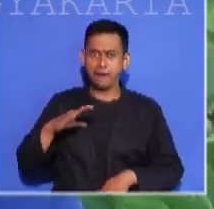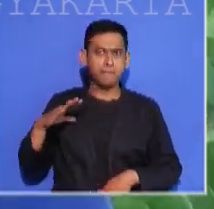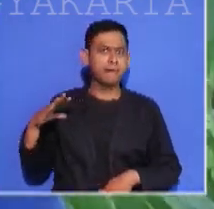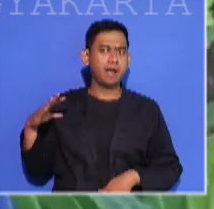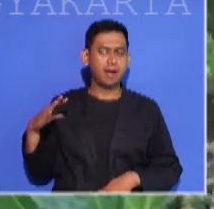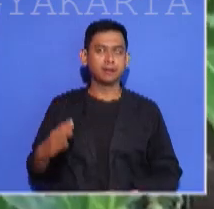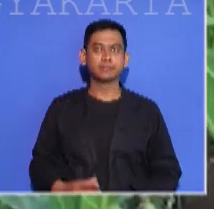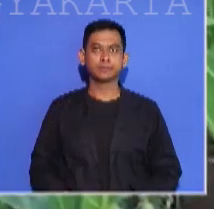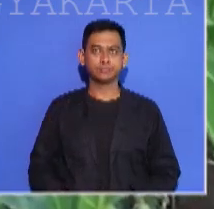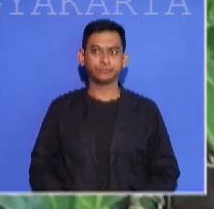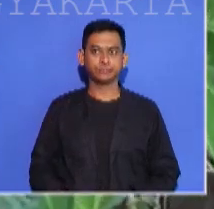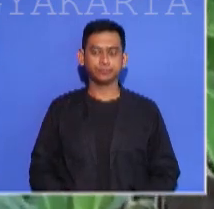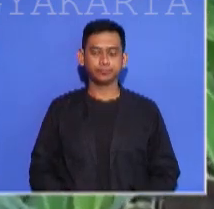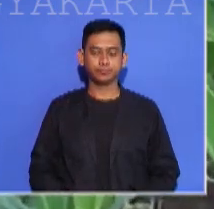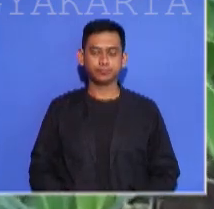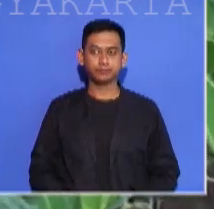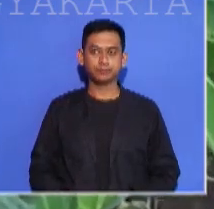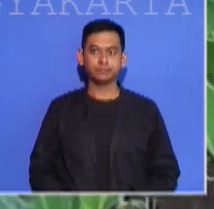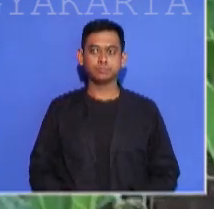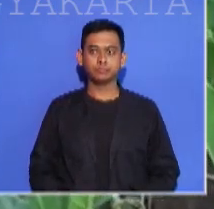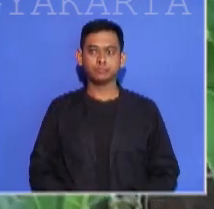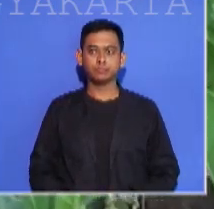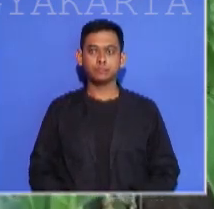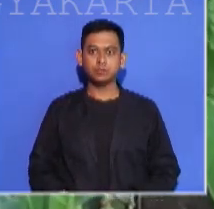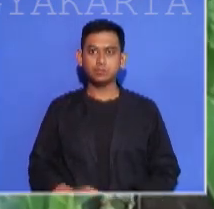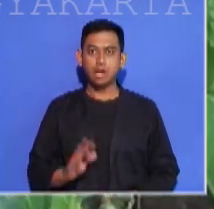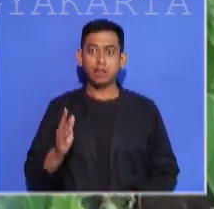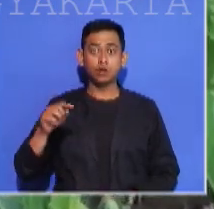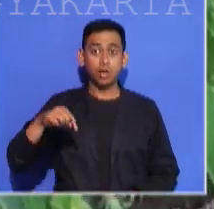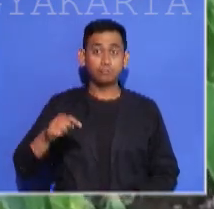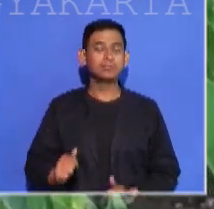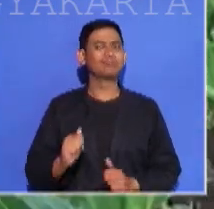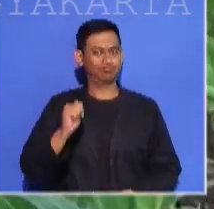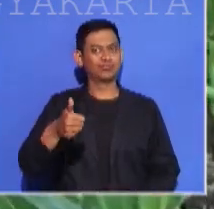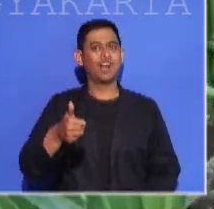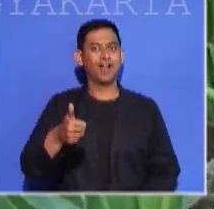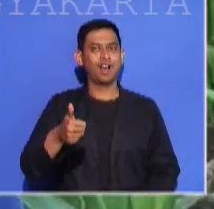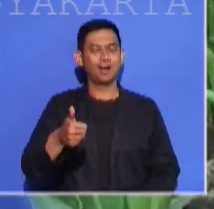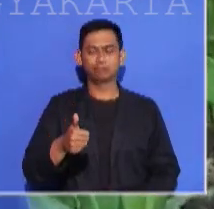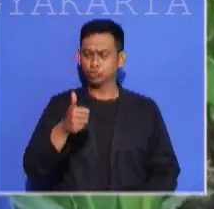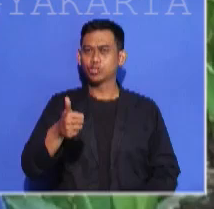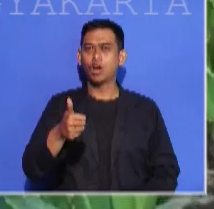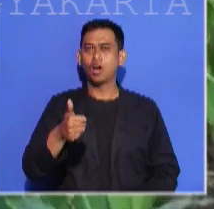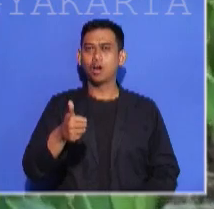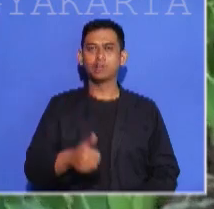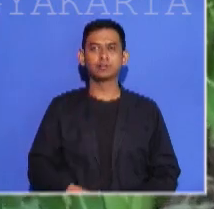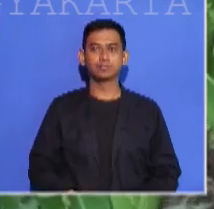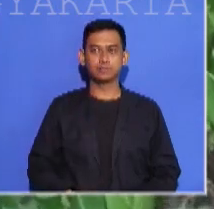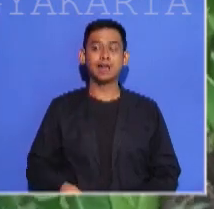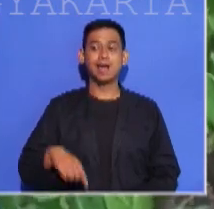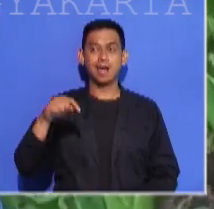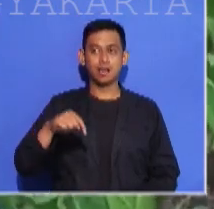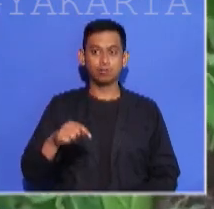tenanipunih Pokoke wtu Siki Sae ngen mawon sa ngihih iniiki yang yang kedua